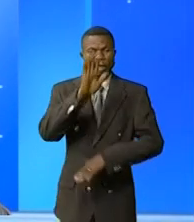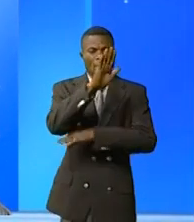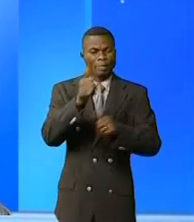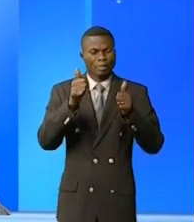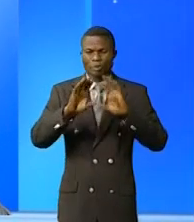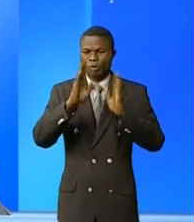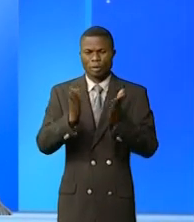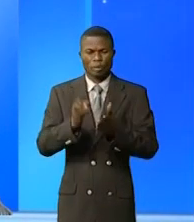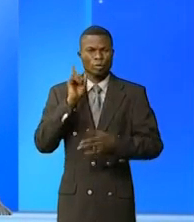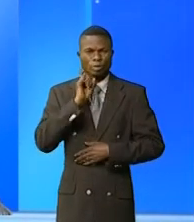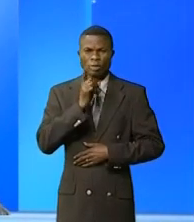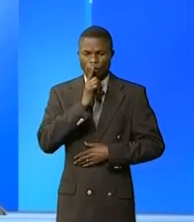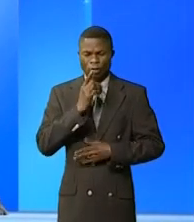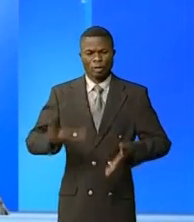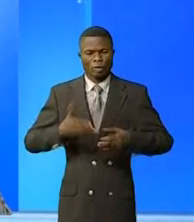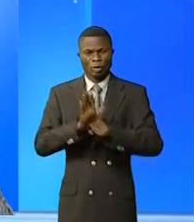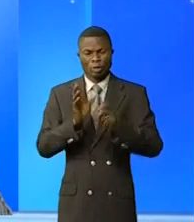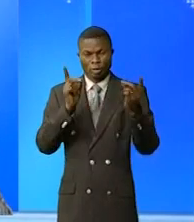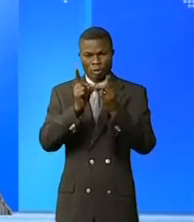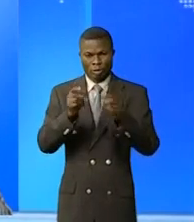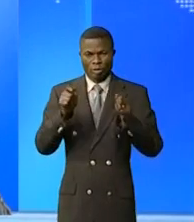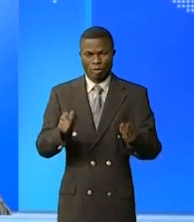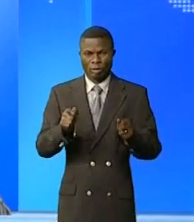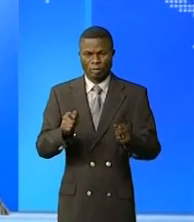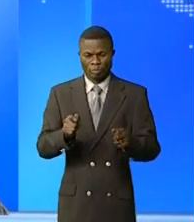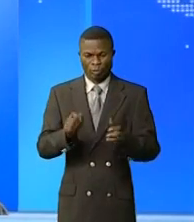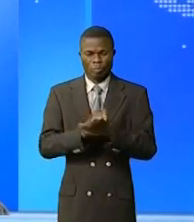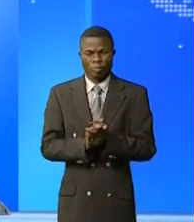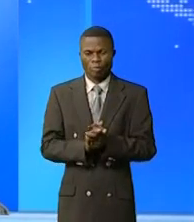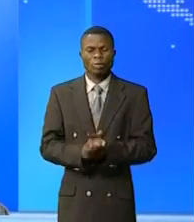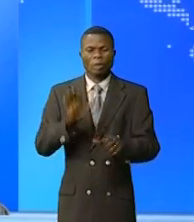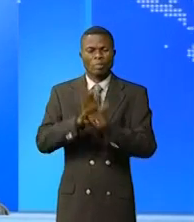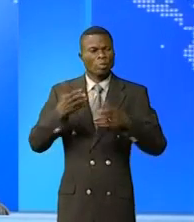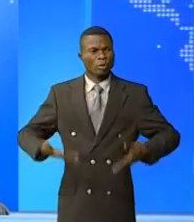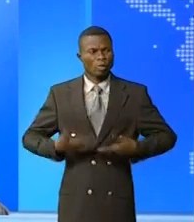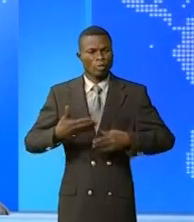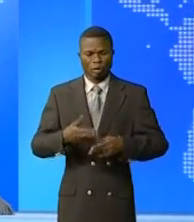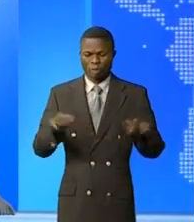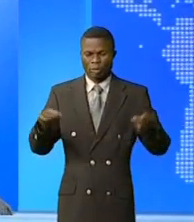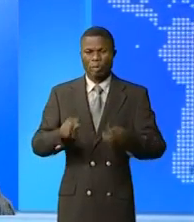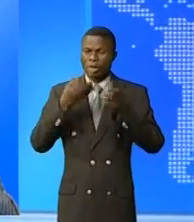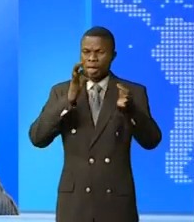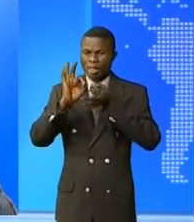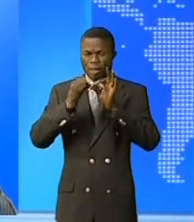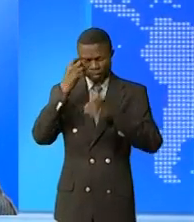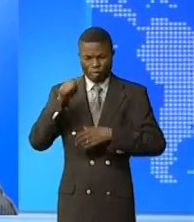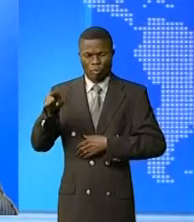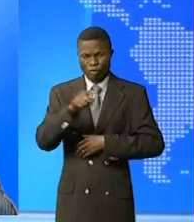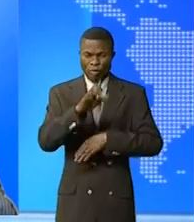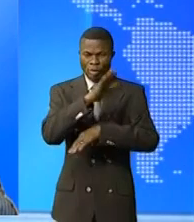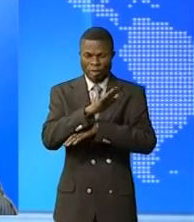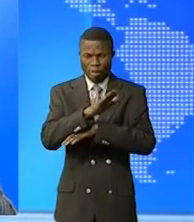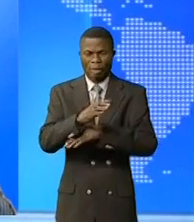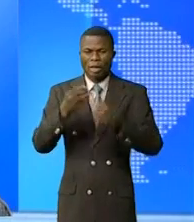après-midi à toutes et à tous. Ravi de vous retrouver une fois de plus et un immense plaisir d'être la vôtre en cette mi-journée pour la